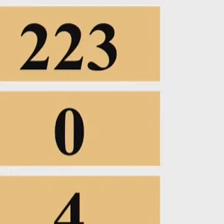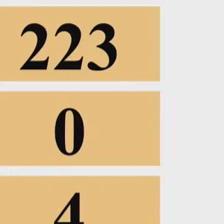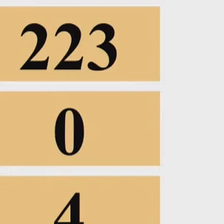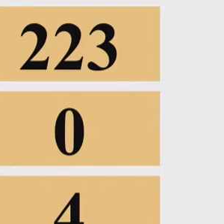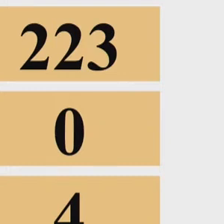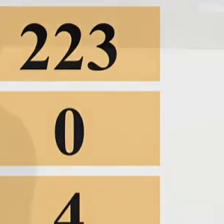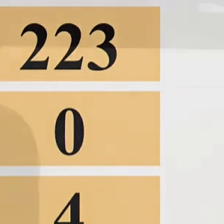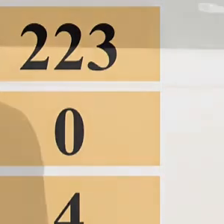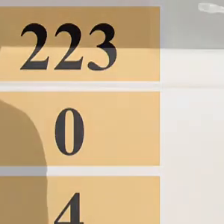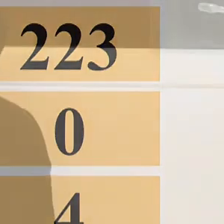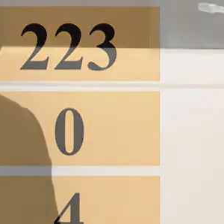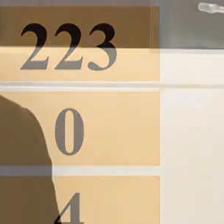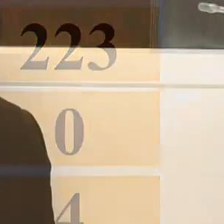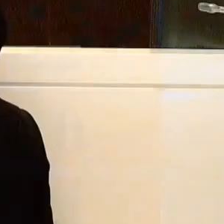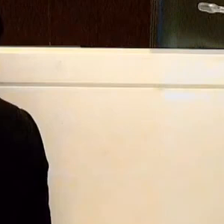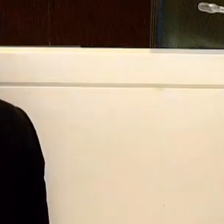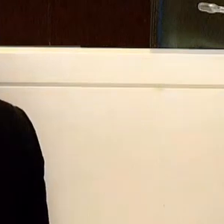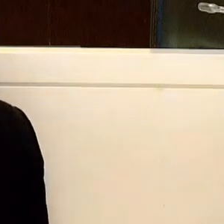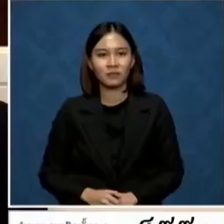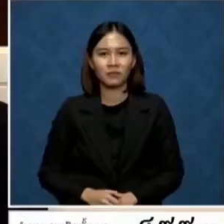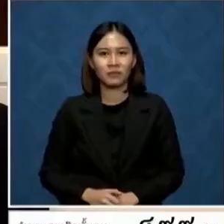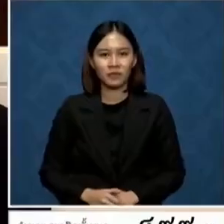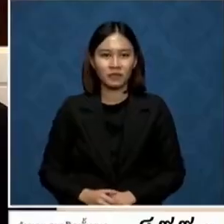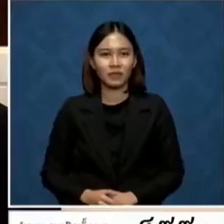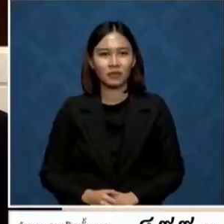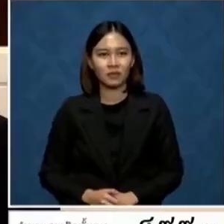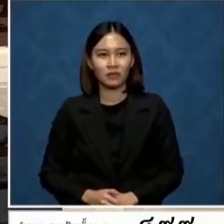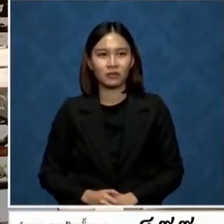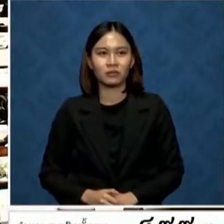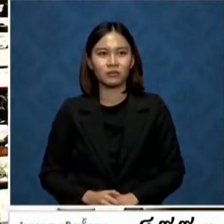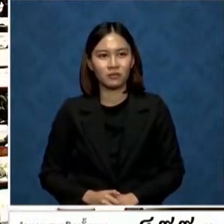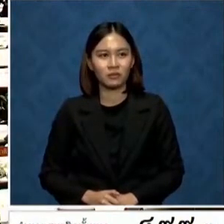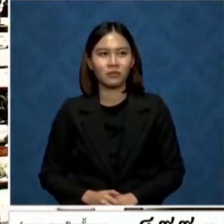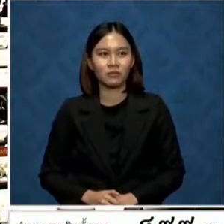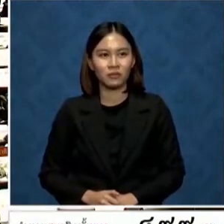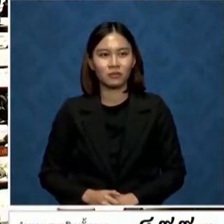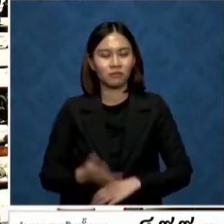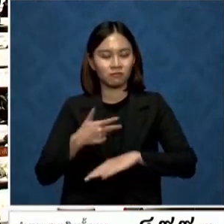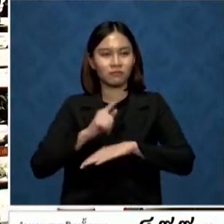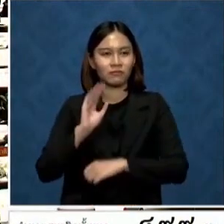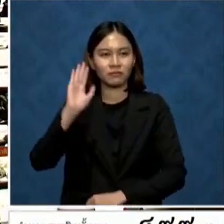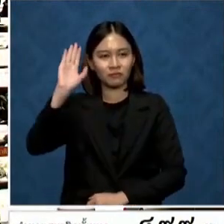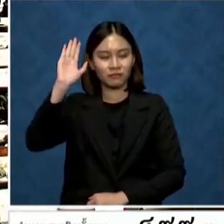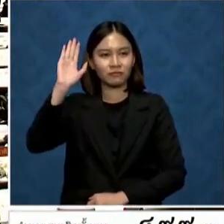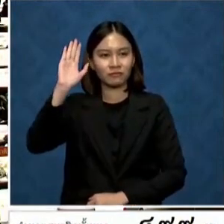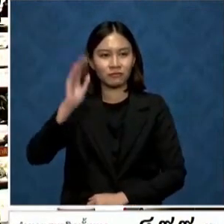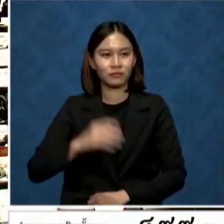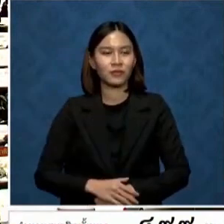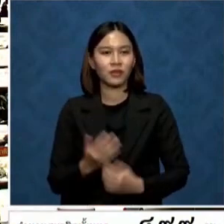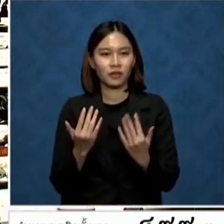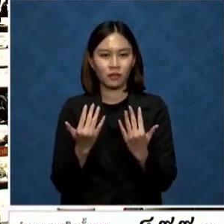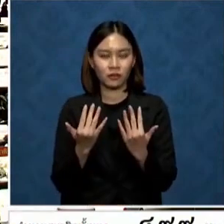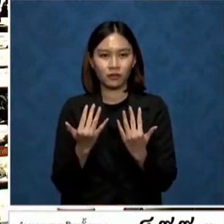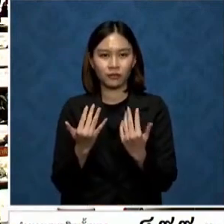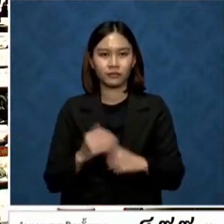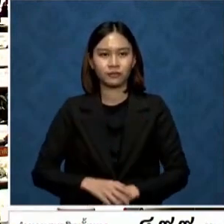ครบองค์ประชุมนะครับท่านประธานครับประธานครับดรครับอ่ะเดี๋ยวสักครู่นะ